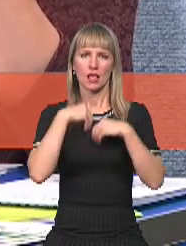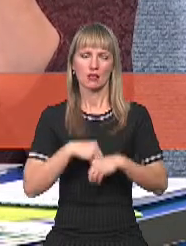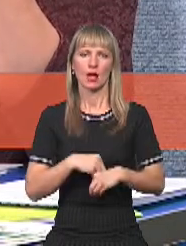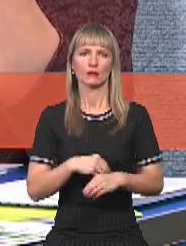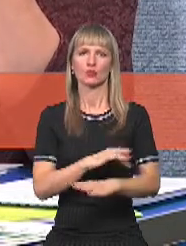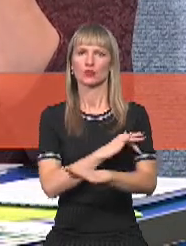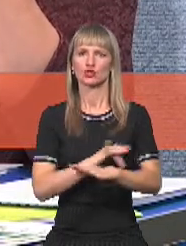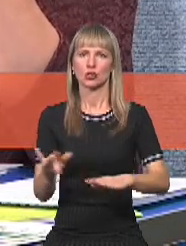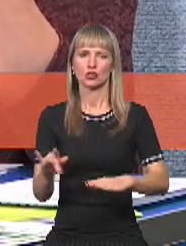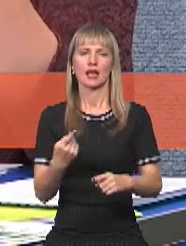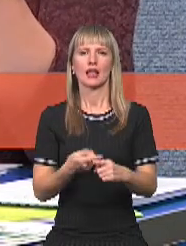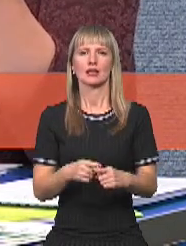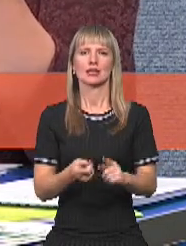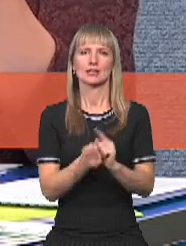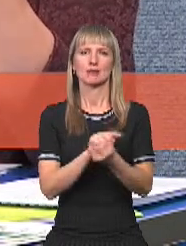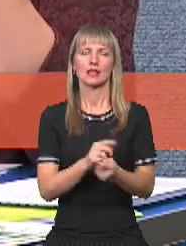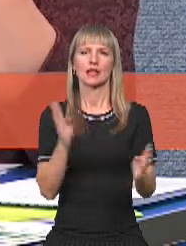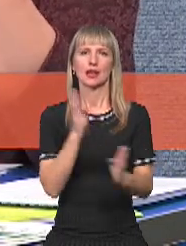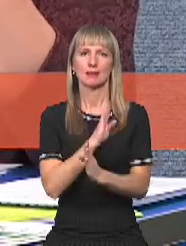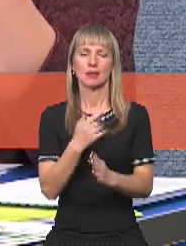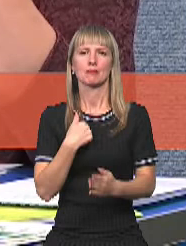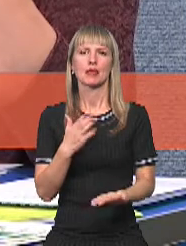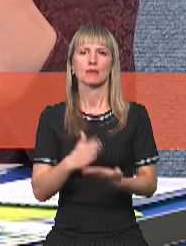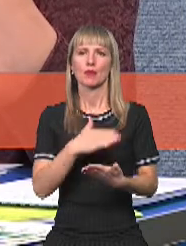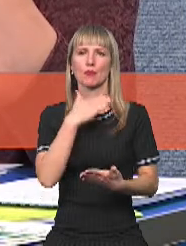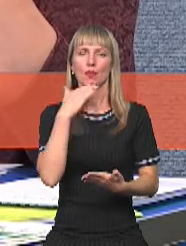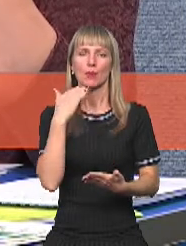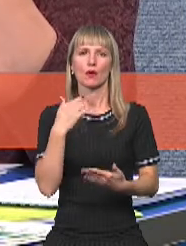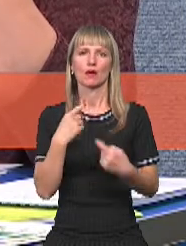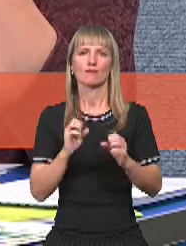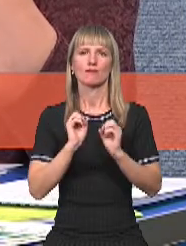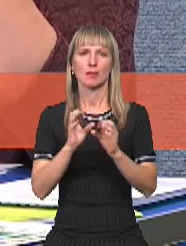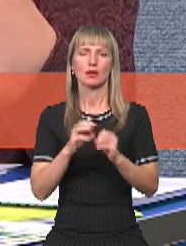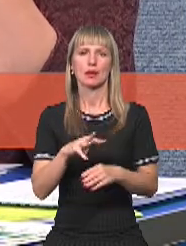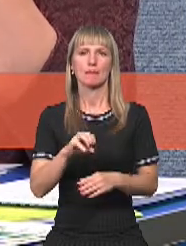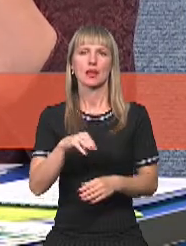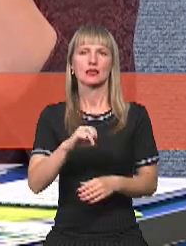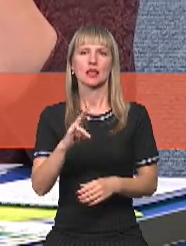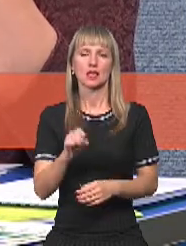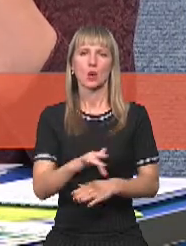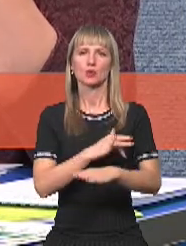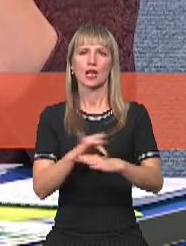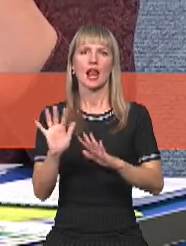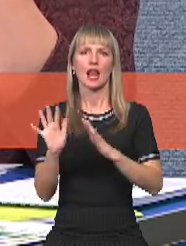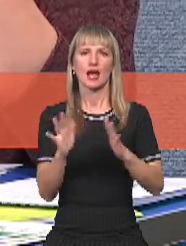этого происходит также изменение климата. Мы имеем много выбросов метана, уничтожение леса, большая часть